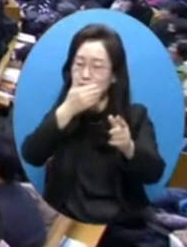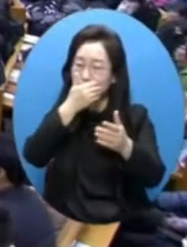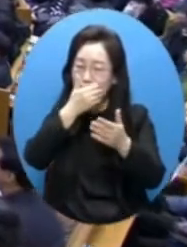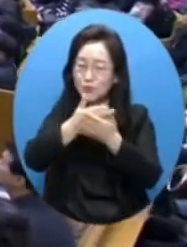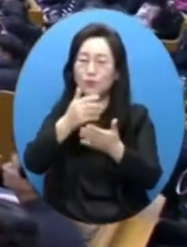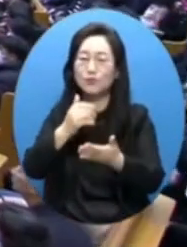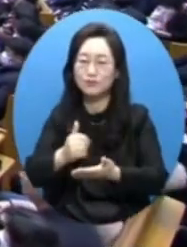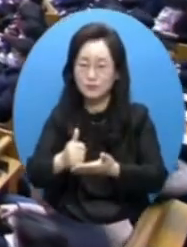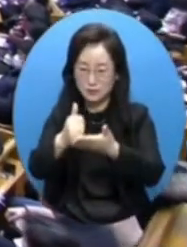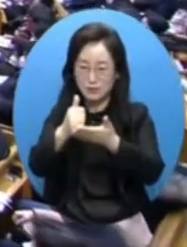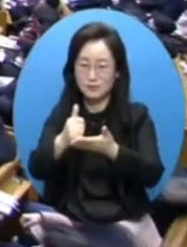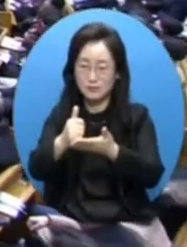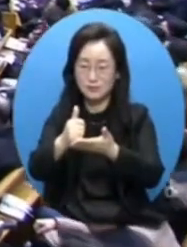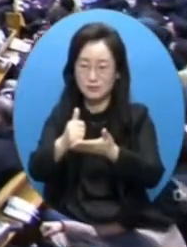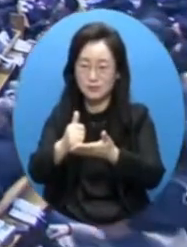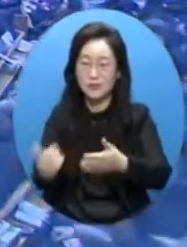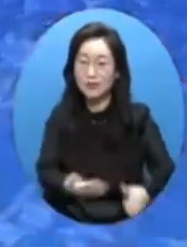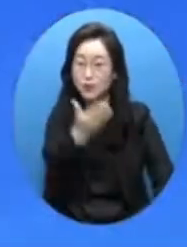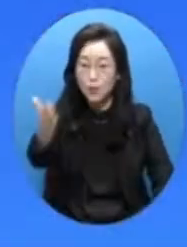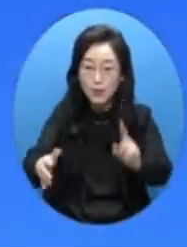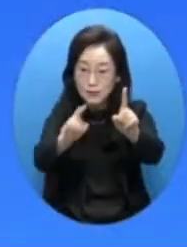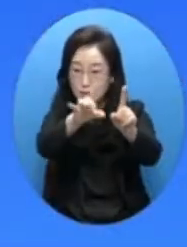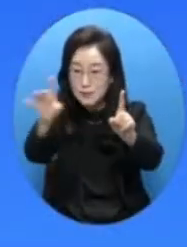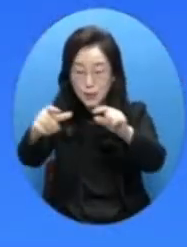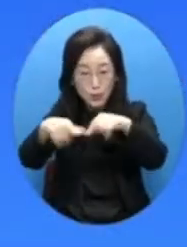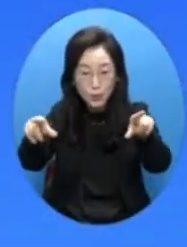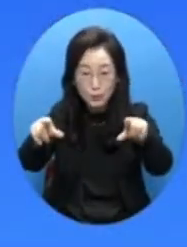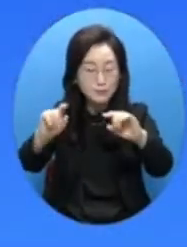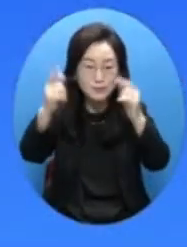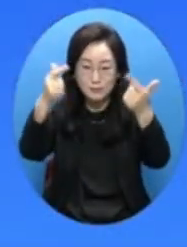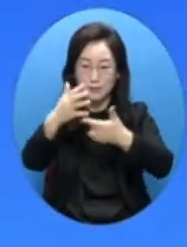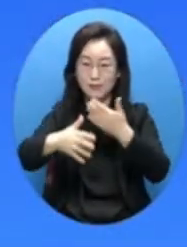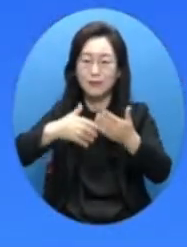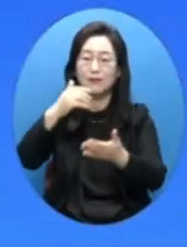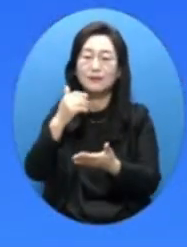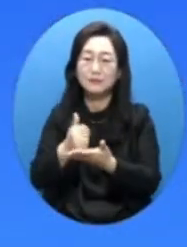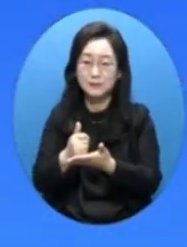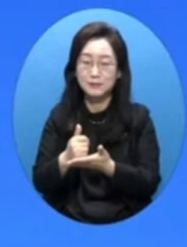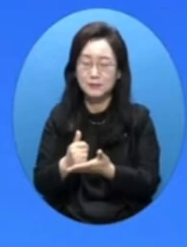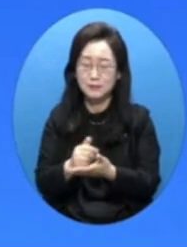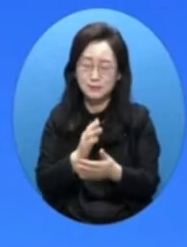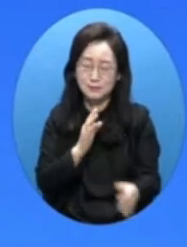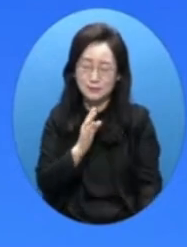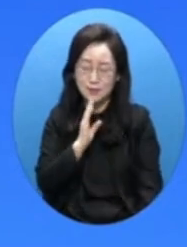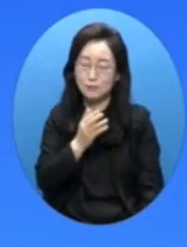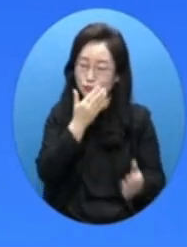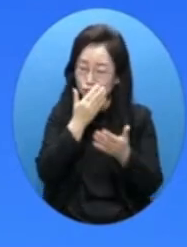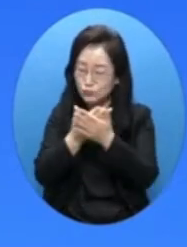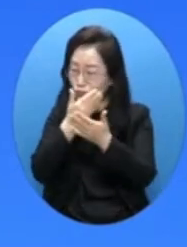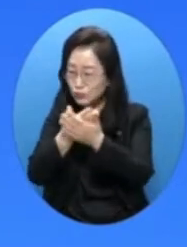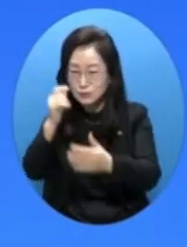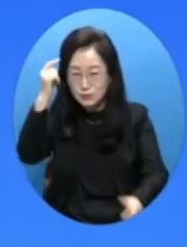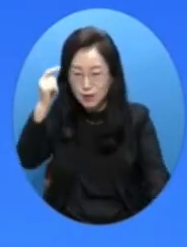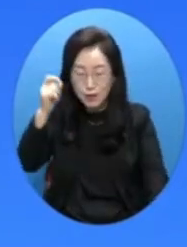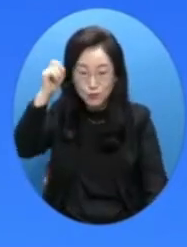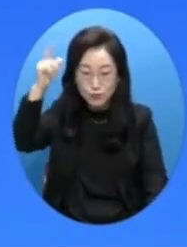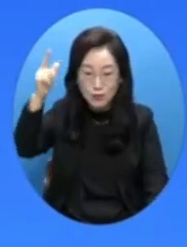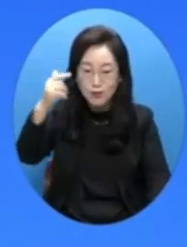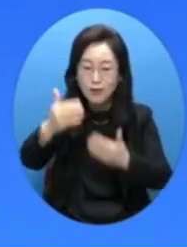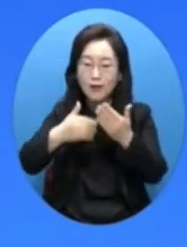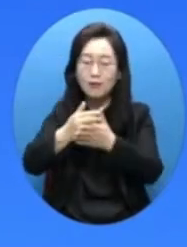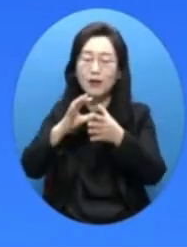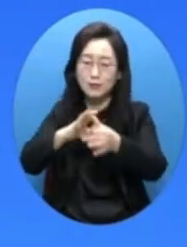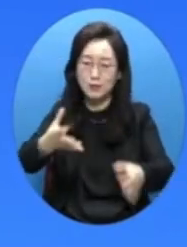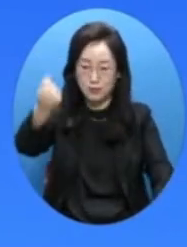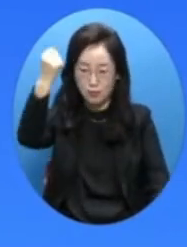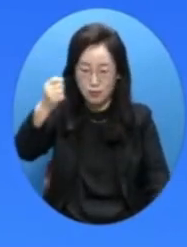존귀한 존재인 것입니다 여러분 한 사람 한 달에 보통 사람이 아니라 하나님 정말로 귀하게 보시는 위대한 하나님의 사람의